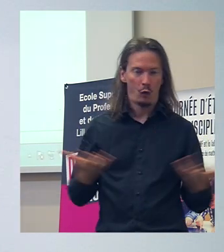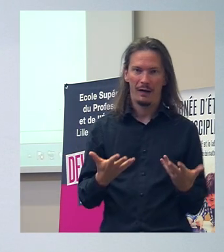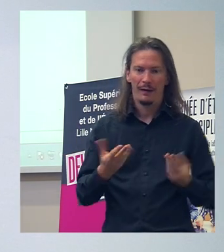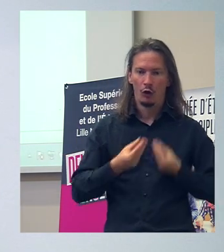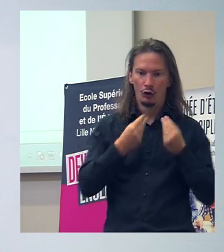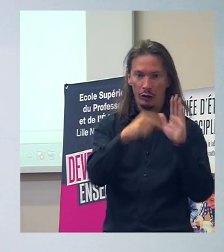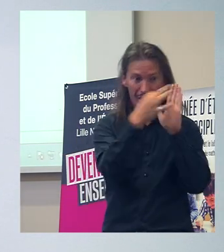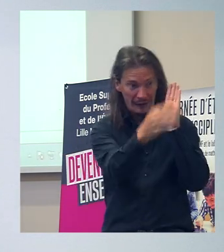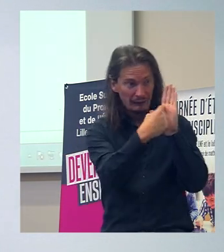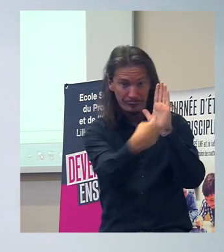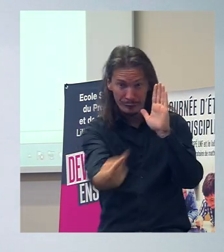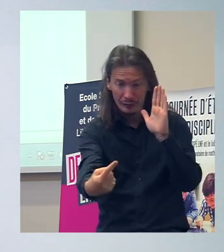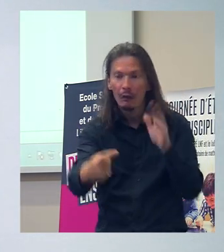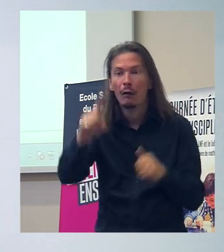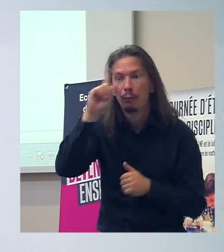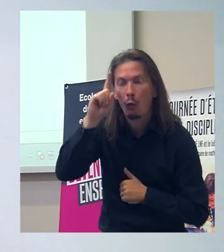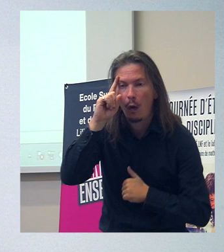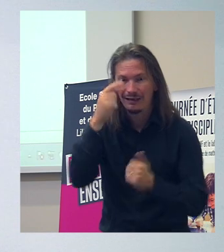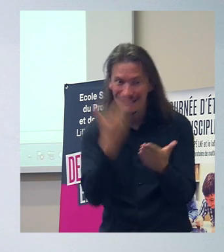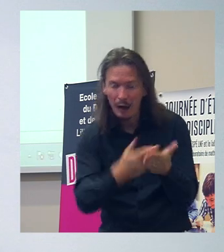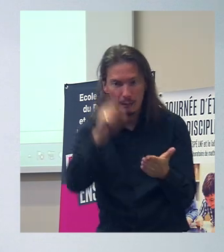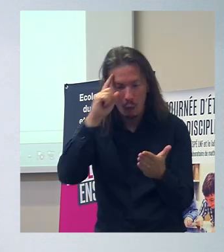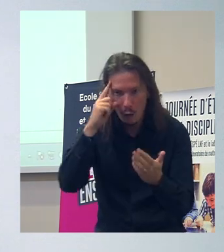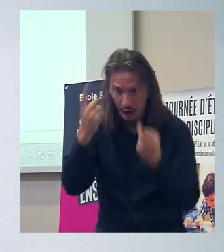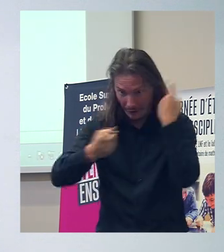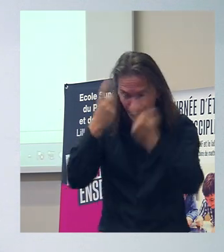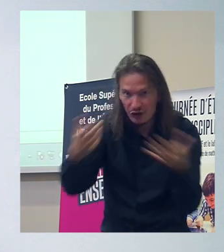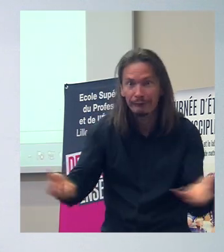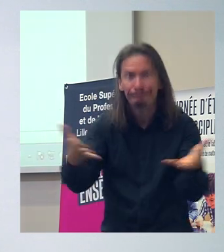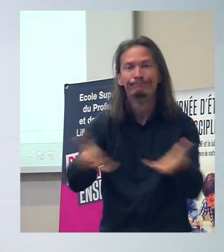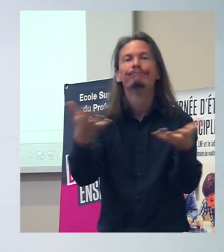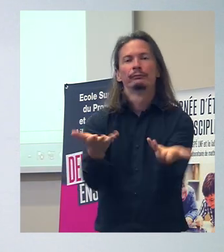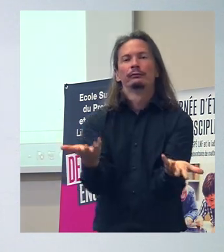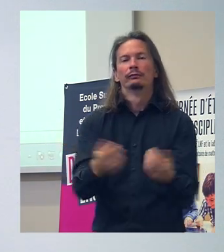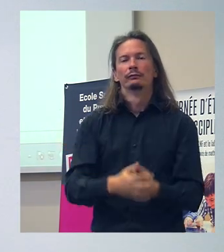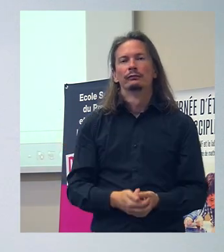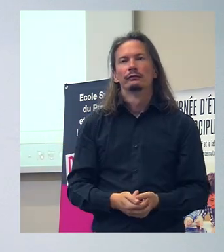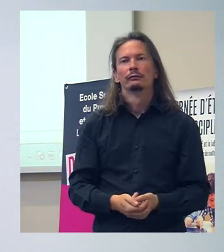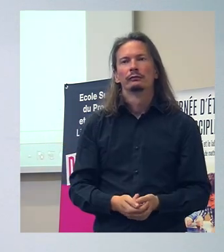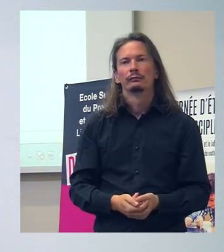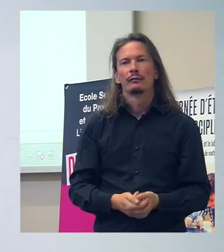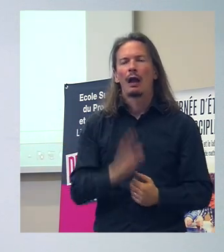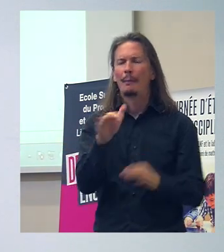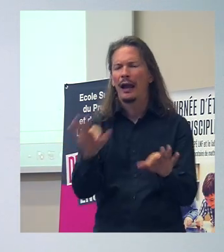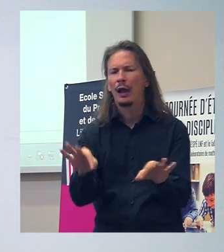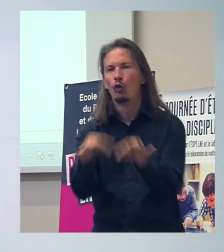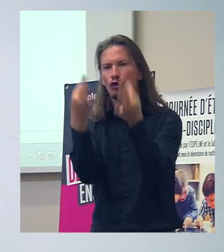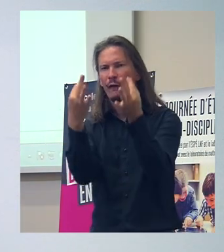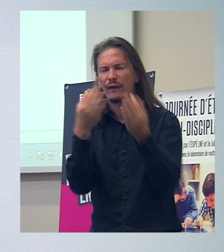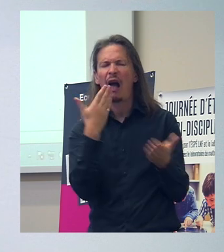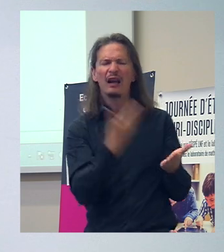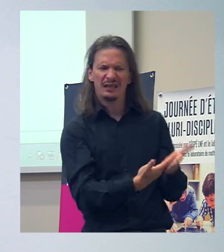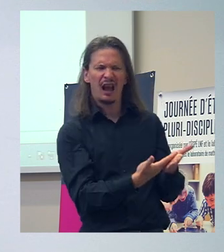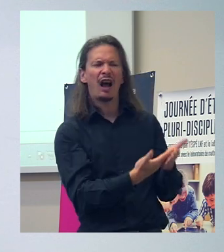ces énoncés pour retrouver ou non les raisons de la